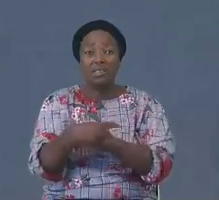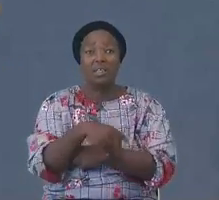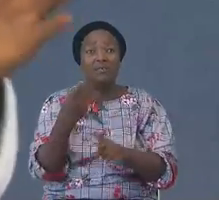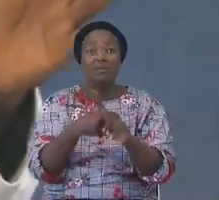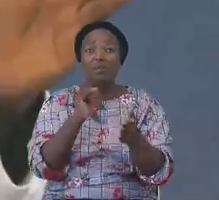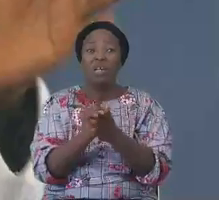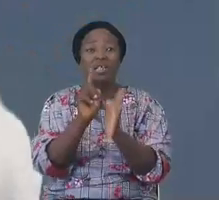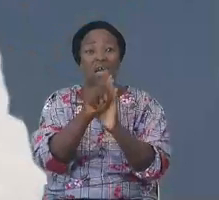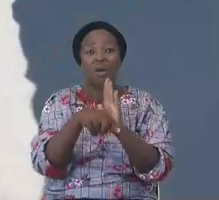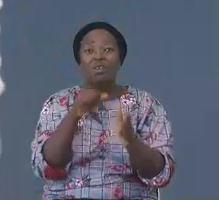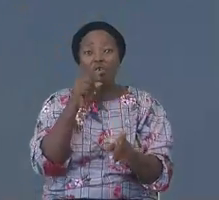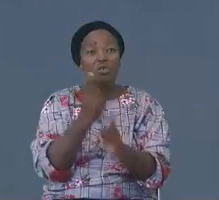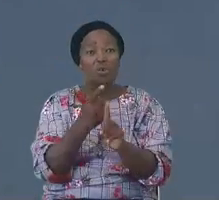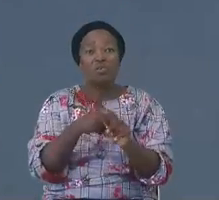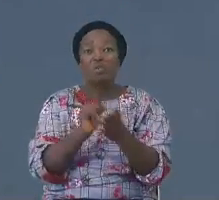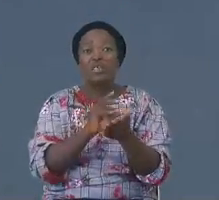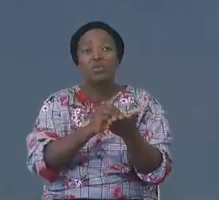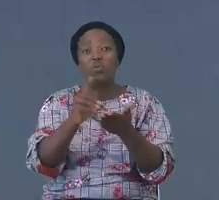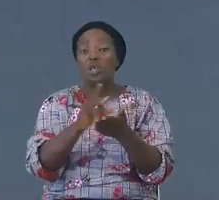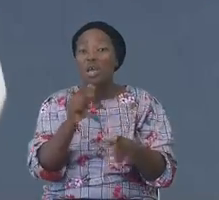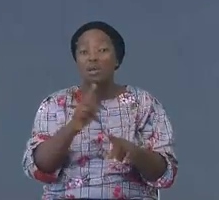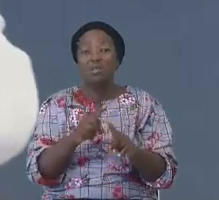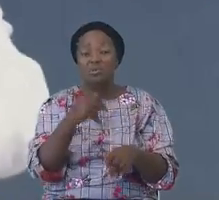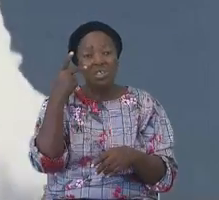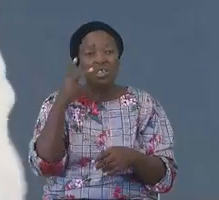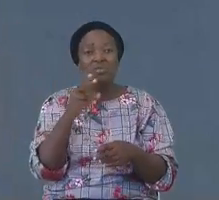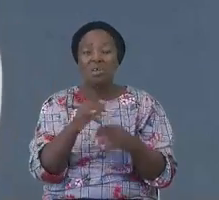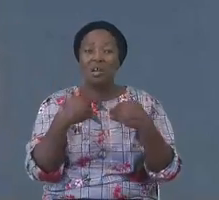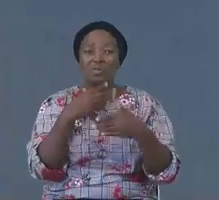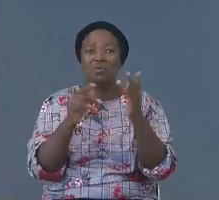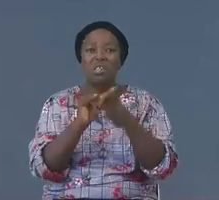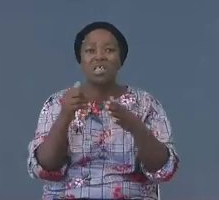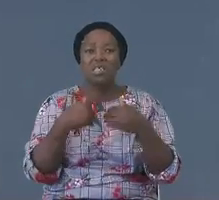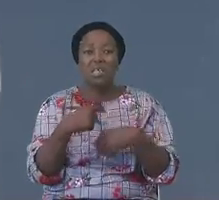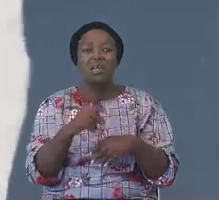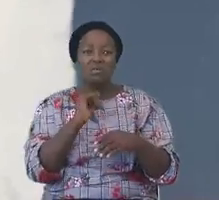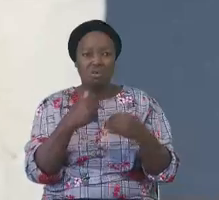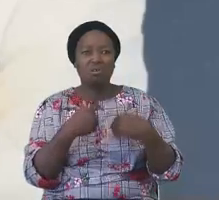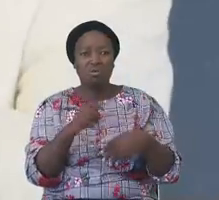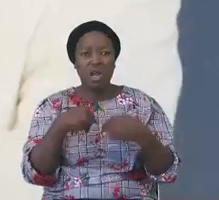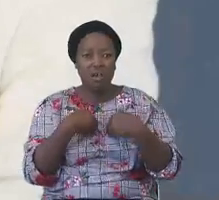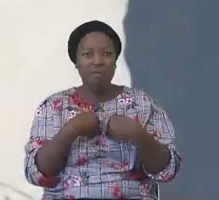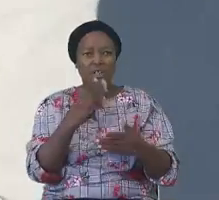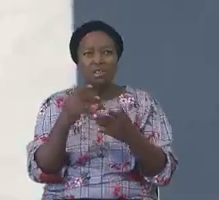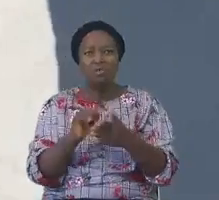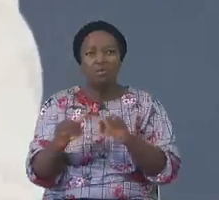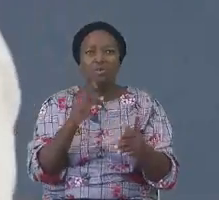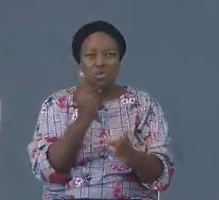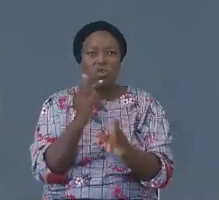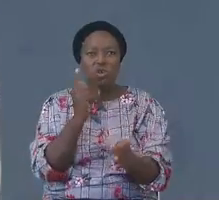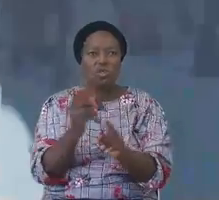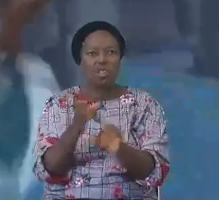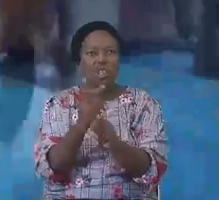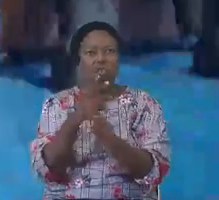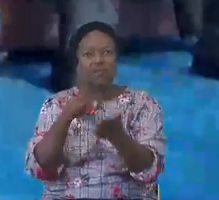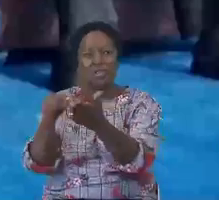moment, ce n'est pas ce jour, dès ce moment, pas pendant cette semaine, il y a des gens, ils ont